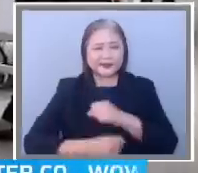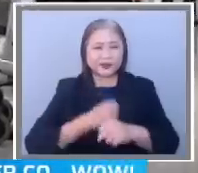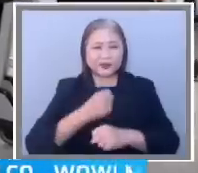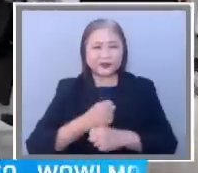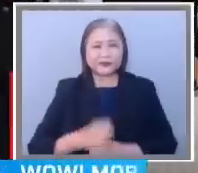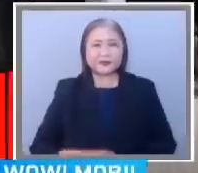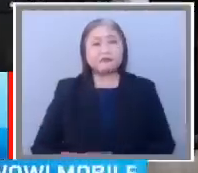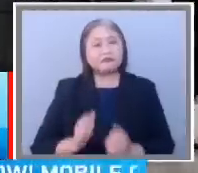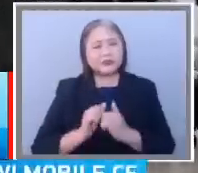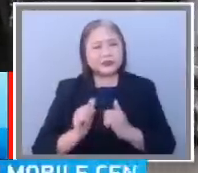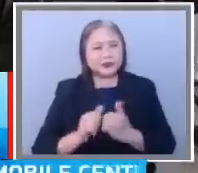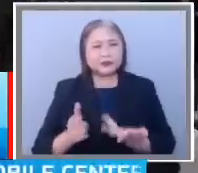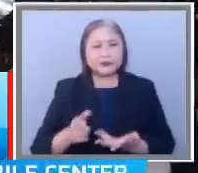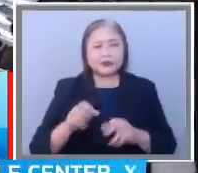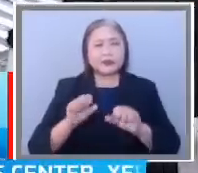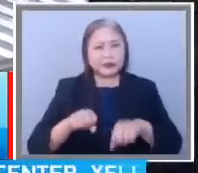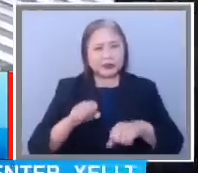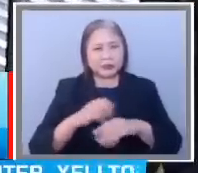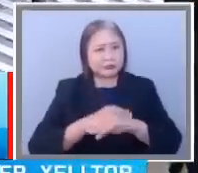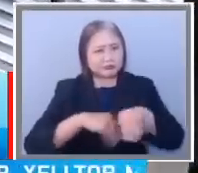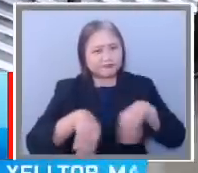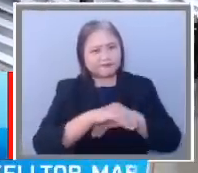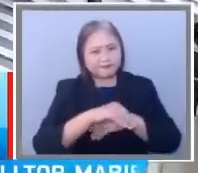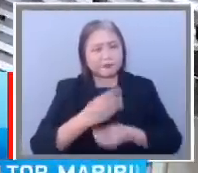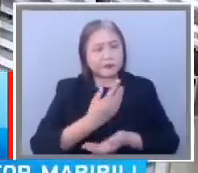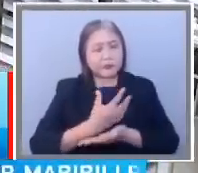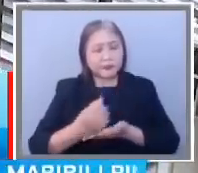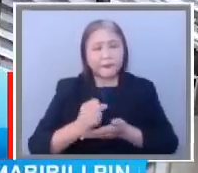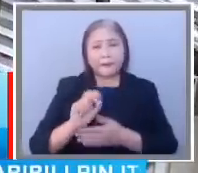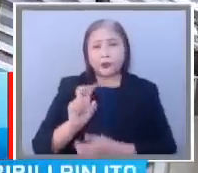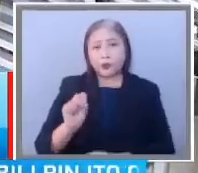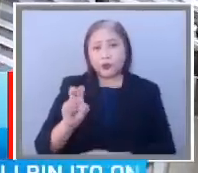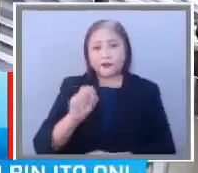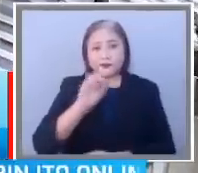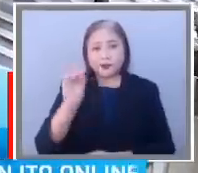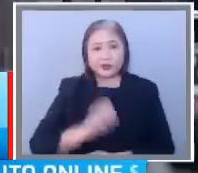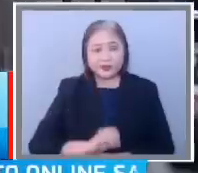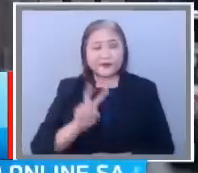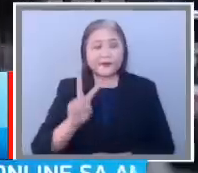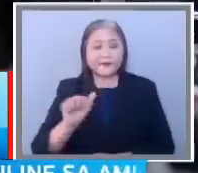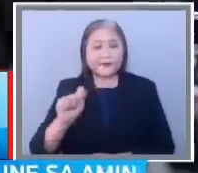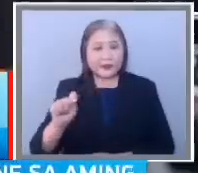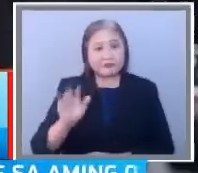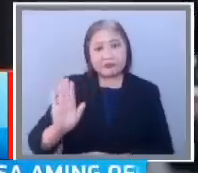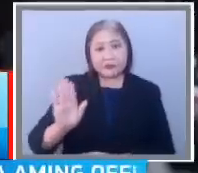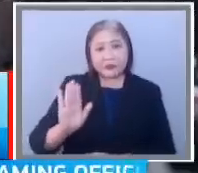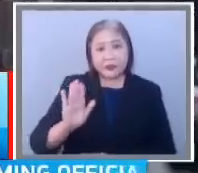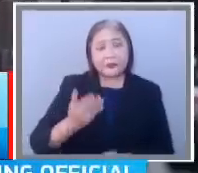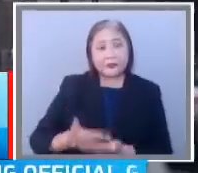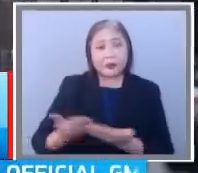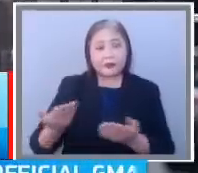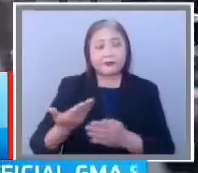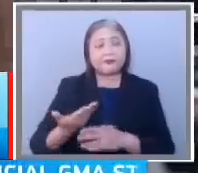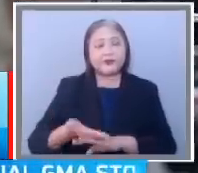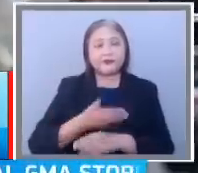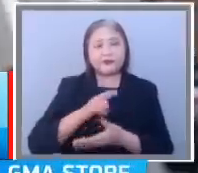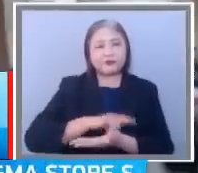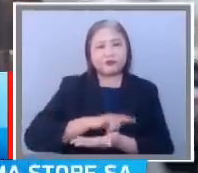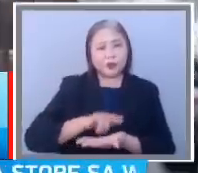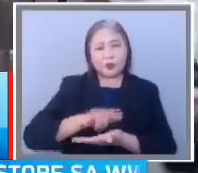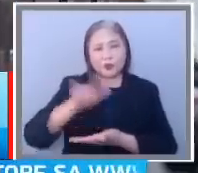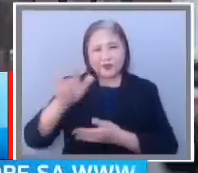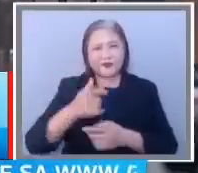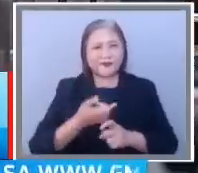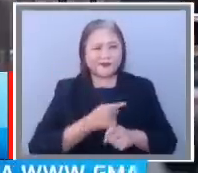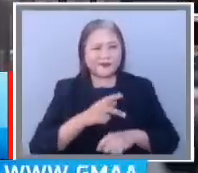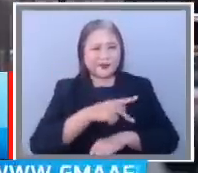sabihin, maaari na nilang bawiin ang 12% na VAT sa mga binili nila bago umalis ng Pilipinas. May VAT